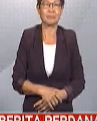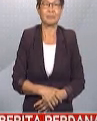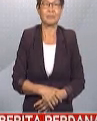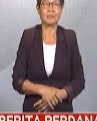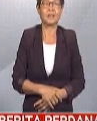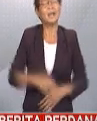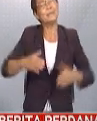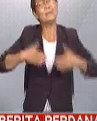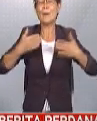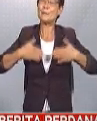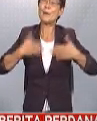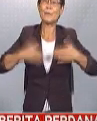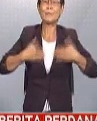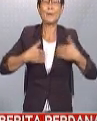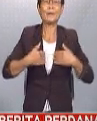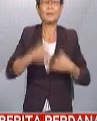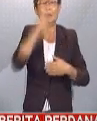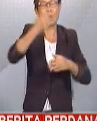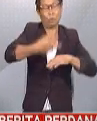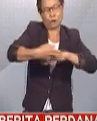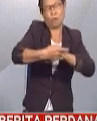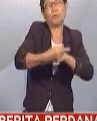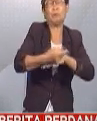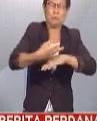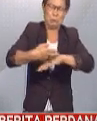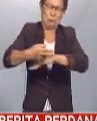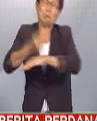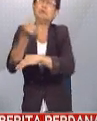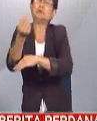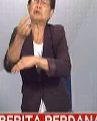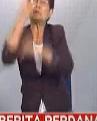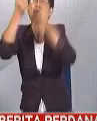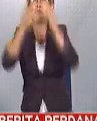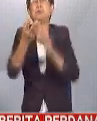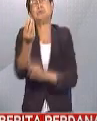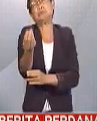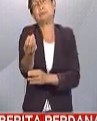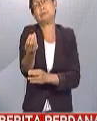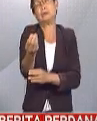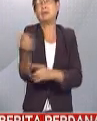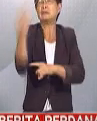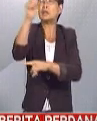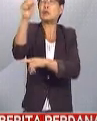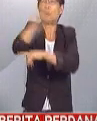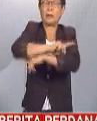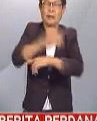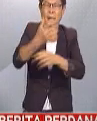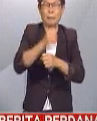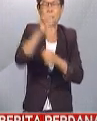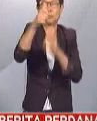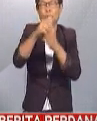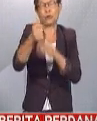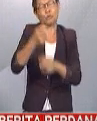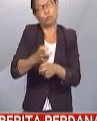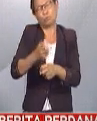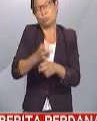Itulah, gembira lah sebab sekarang sewa pun kurang, pelancong pun kurang. Satu hari nak dapat RM10 pun